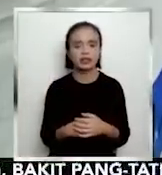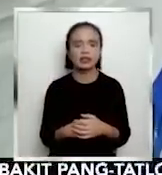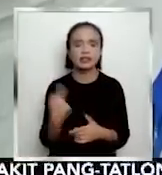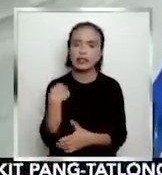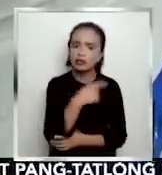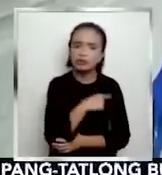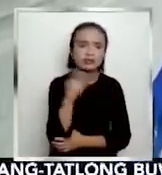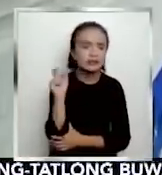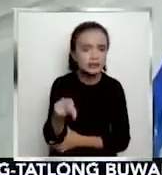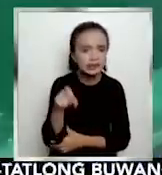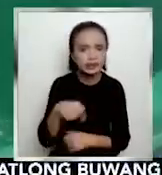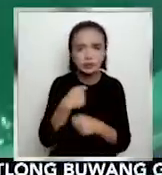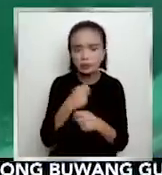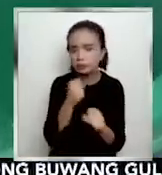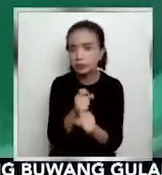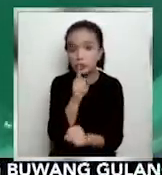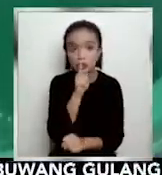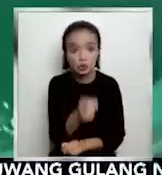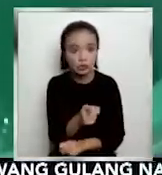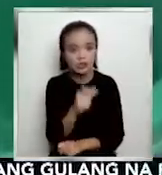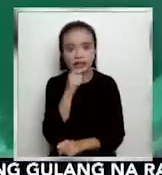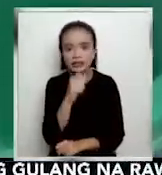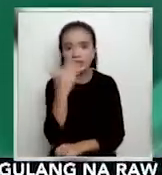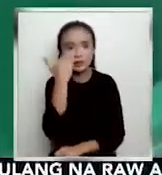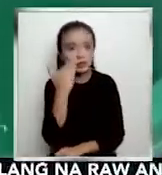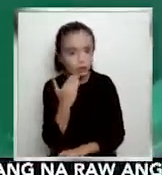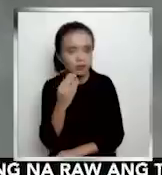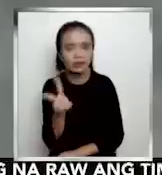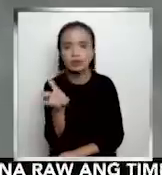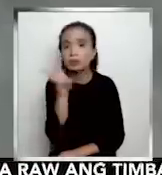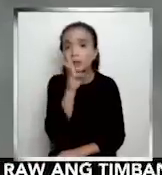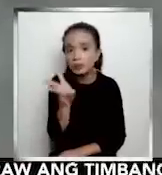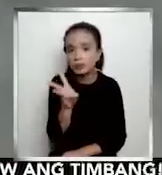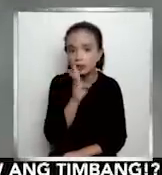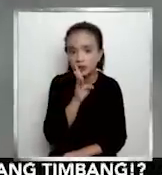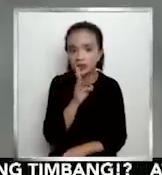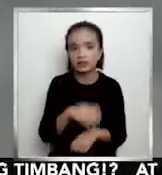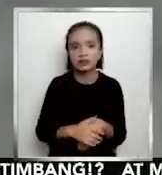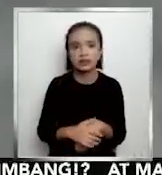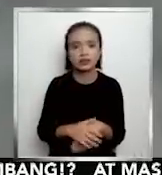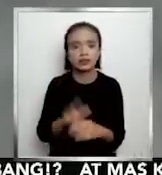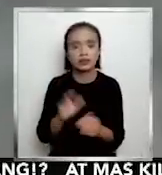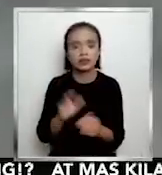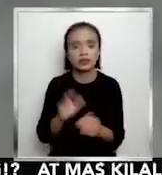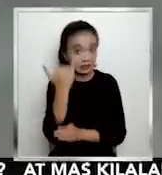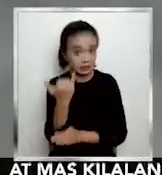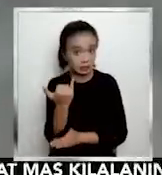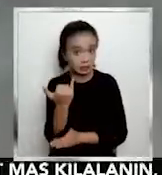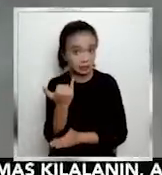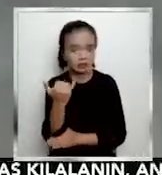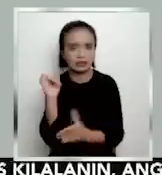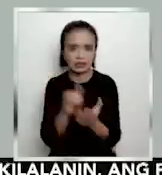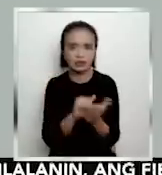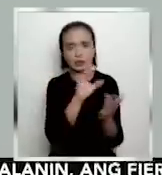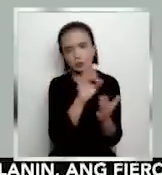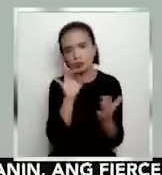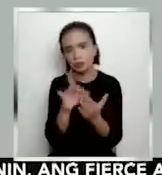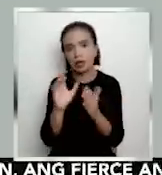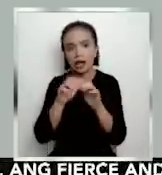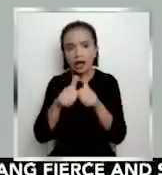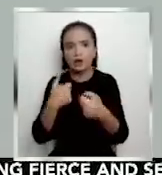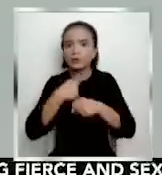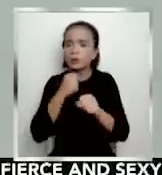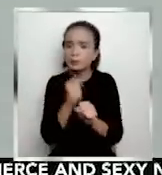siguruhin na hindi po magkulang ating supply ng tubig, kaya ito po ang isang opsyon para masiguro po namin na